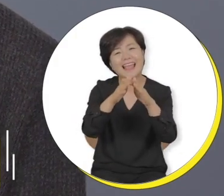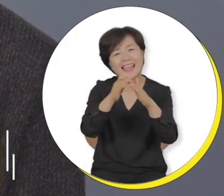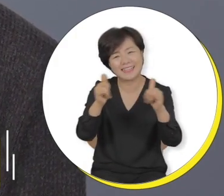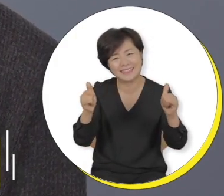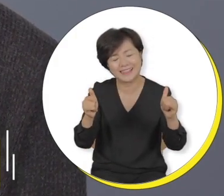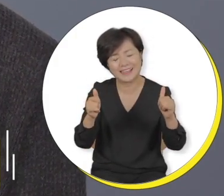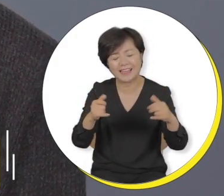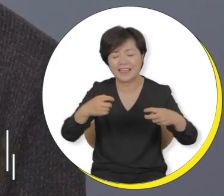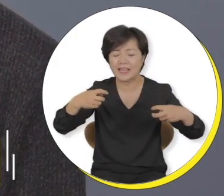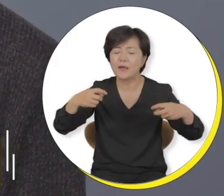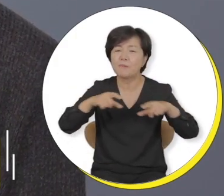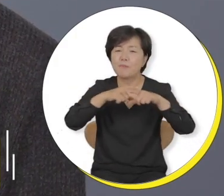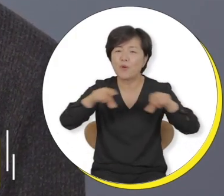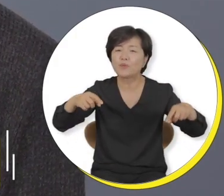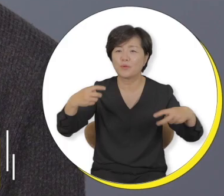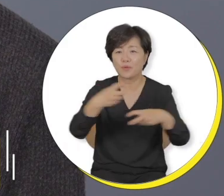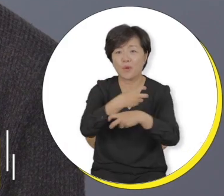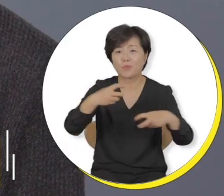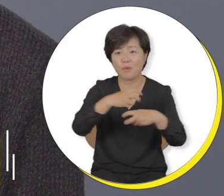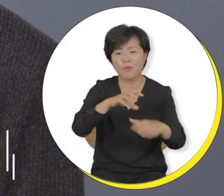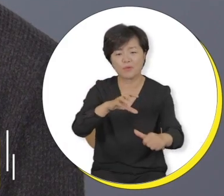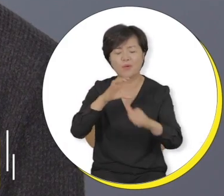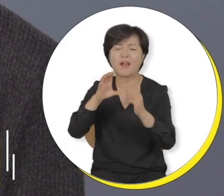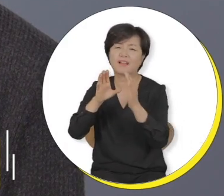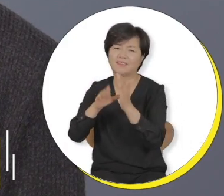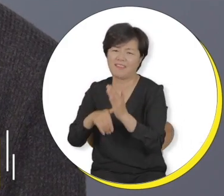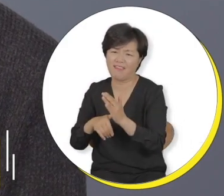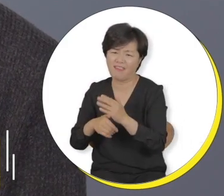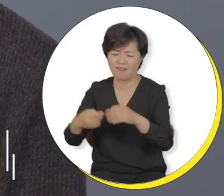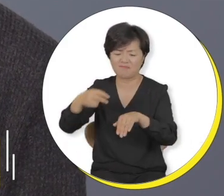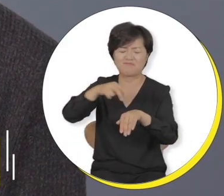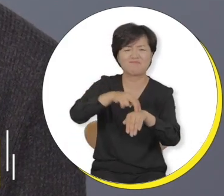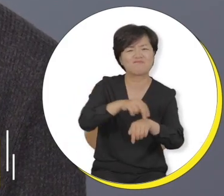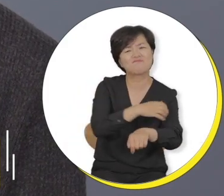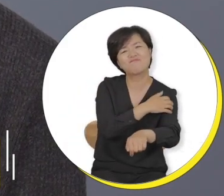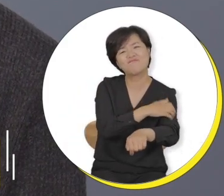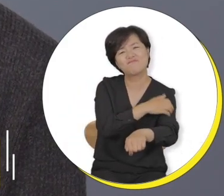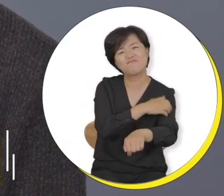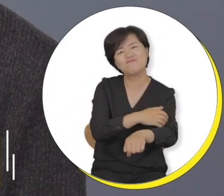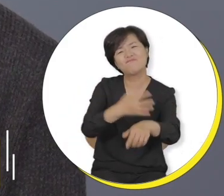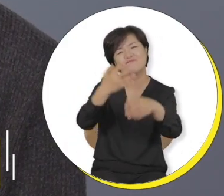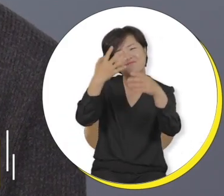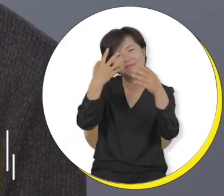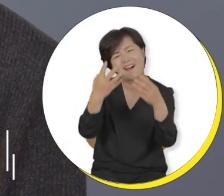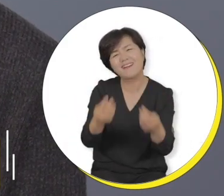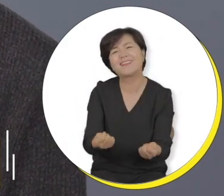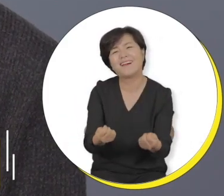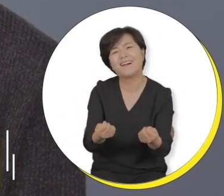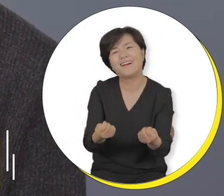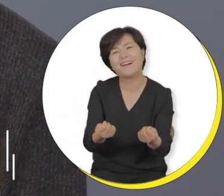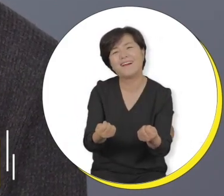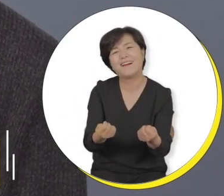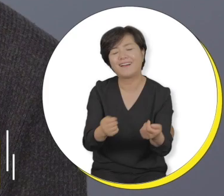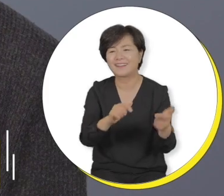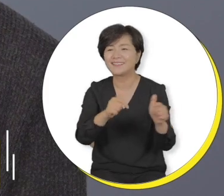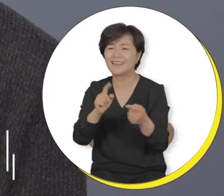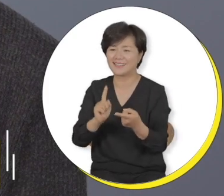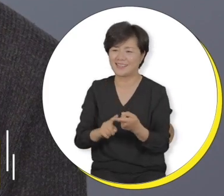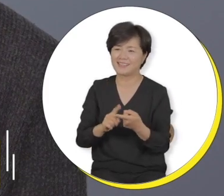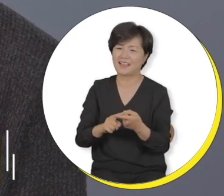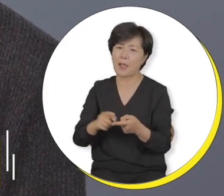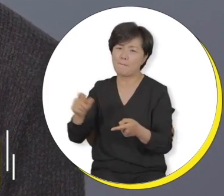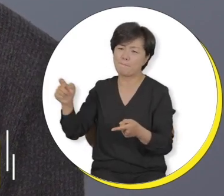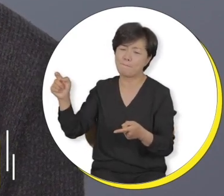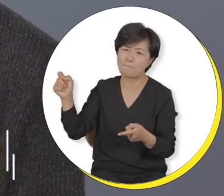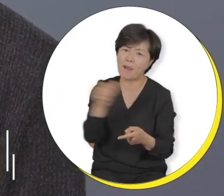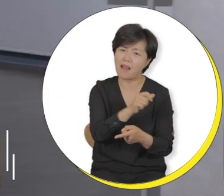특히나 장애인분들이 어떤 대중교통을 이용할 때 너무나 불편함을 많이 겪고 있는데